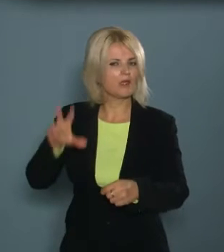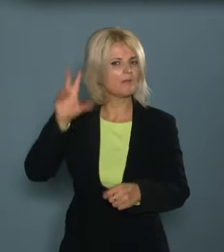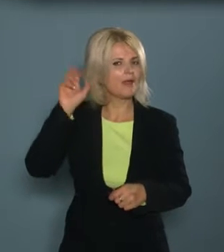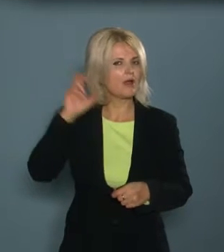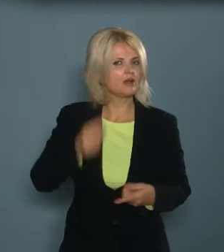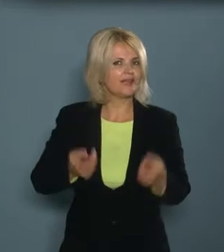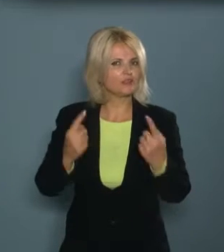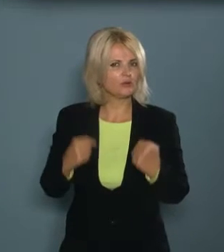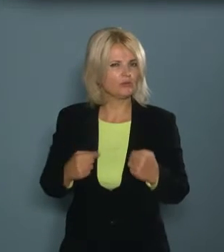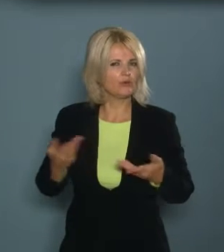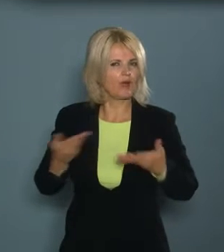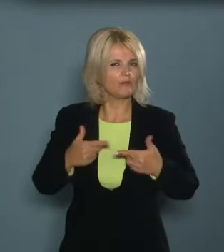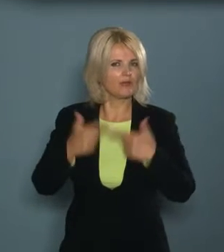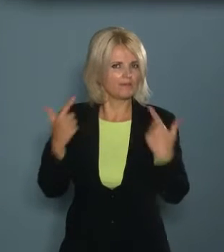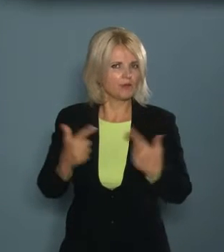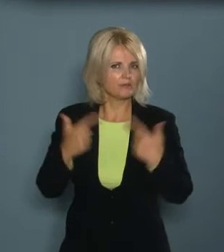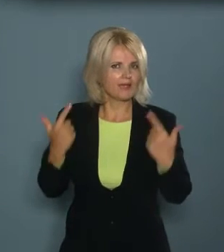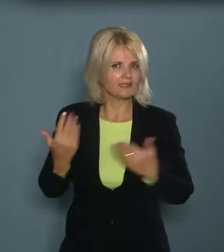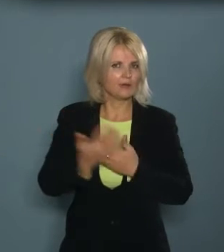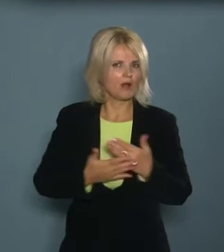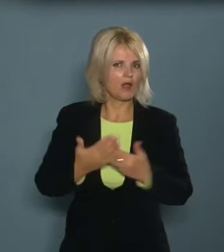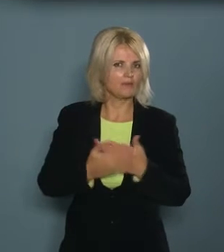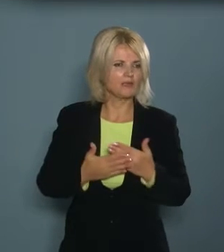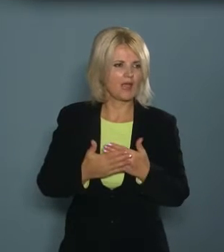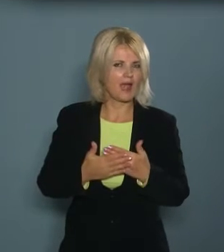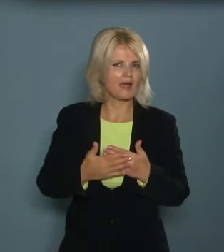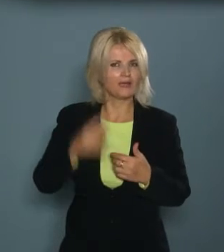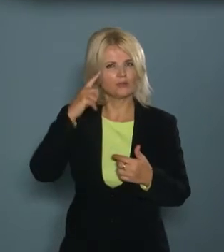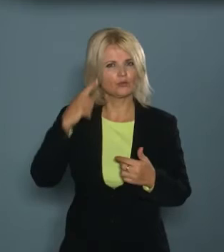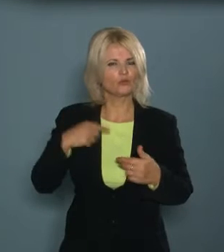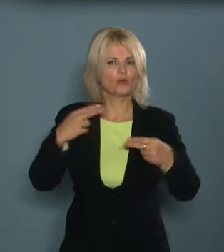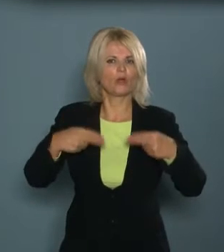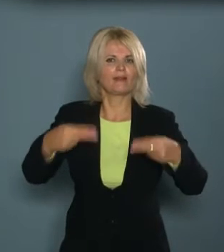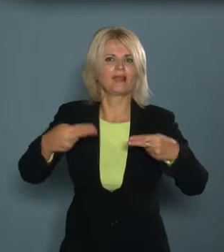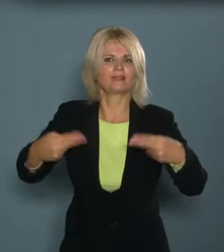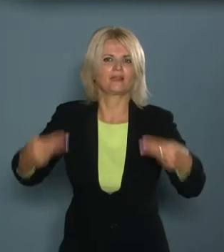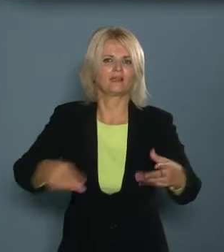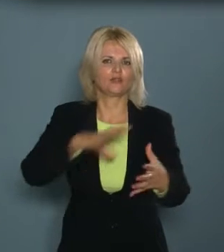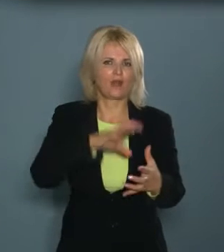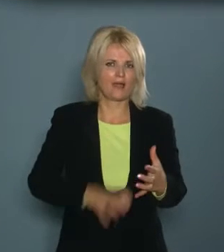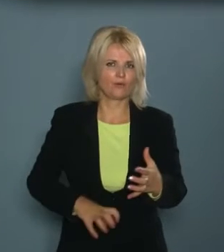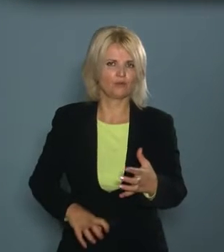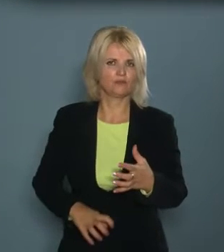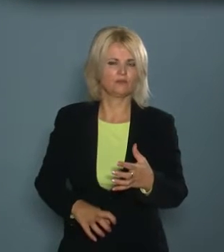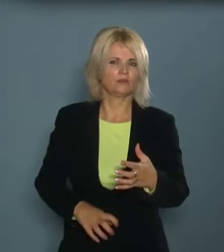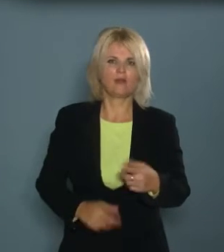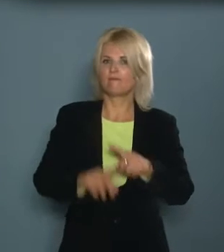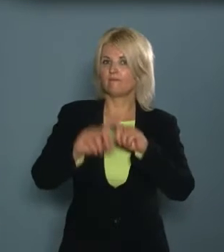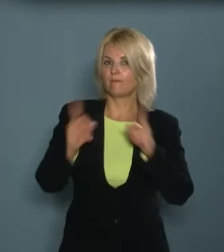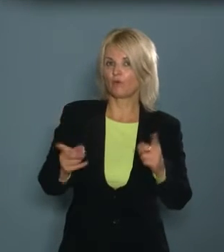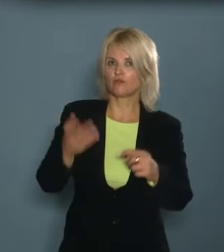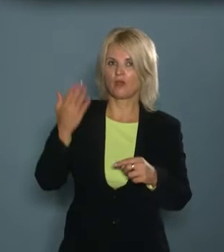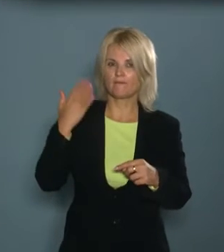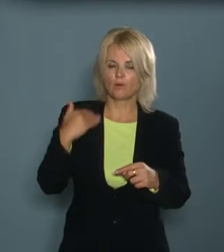meghallgatásokból kapott információk alapján szintén következtetéseket lehetett levonni. Nagyon-nagyon furcsa